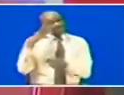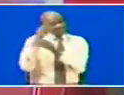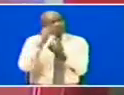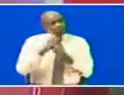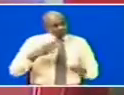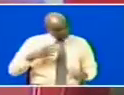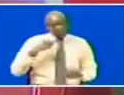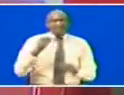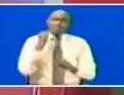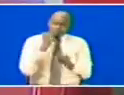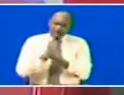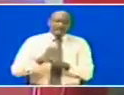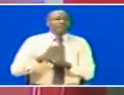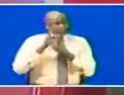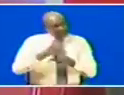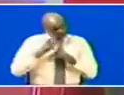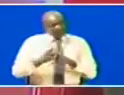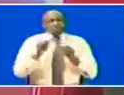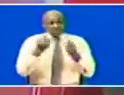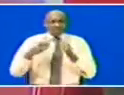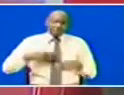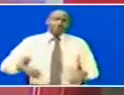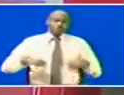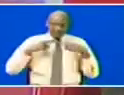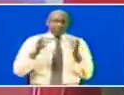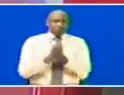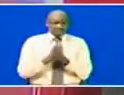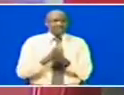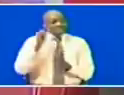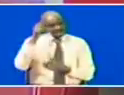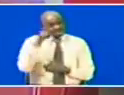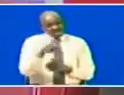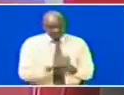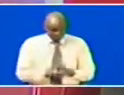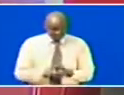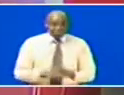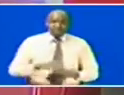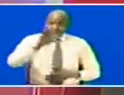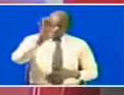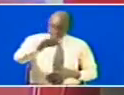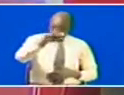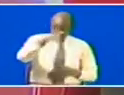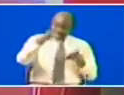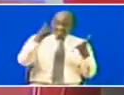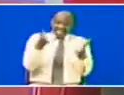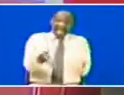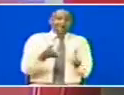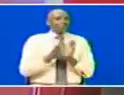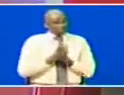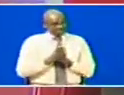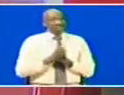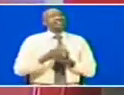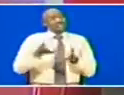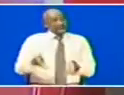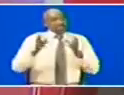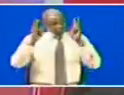changamke zaidi na kuwa makini kuokoa maisha ya binadamu nchini Kenya. Mtazamaji, umetimu ule wakati wa mdahalo wa